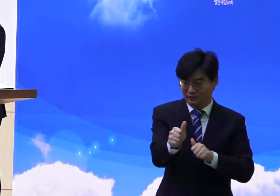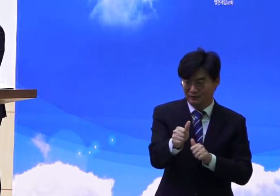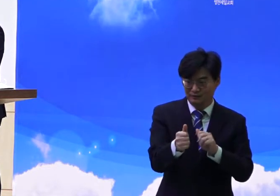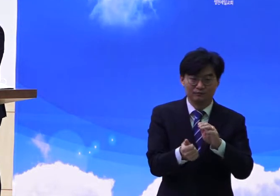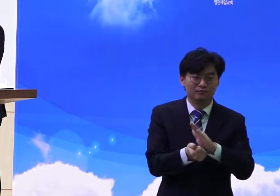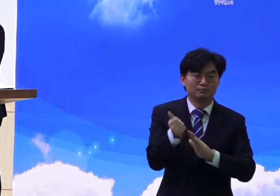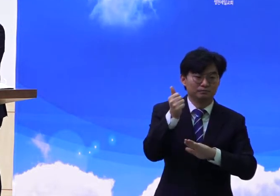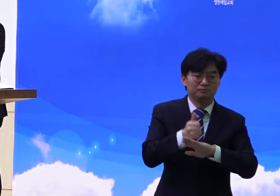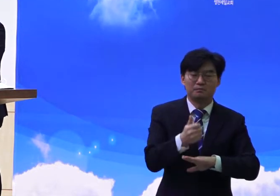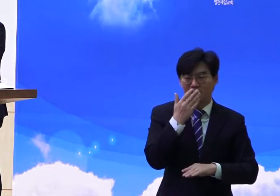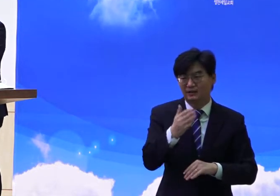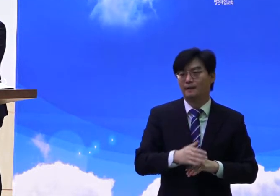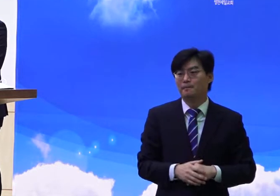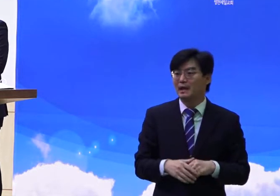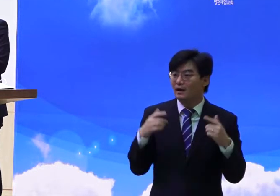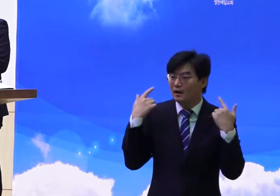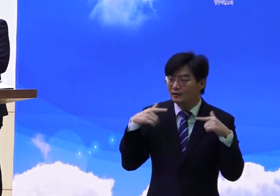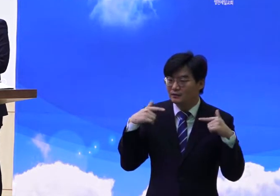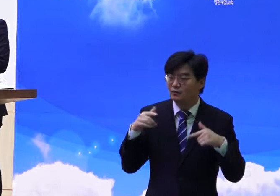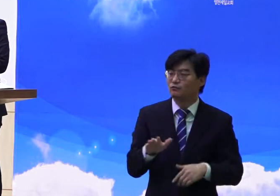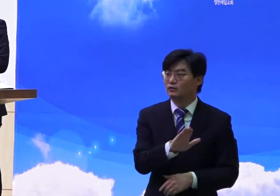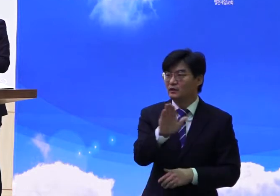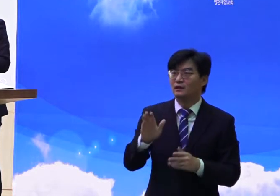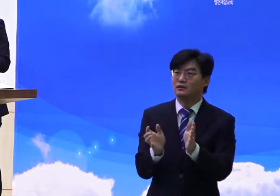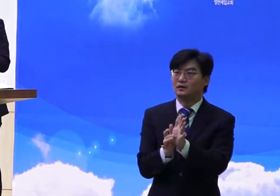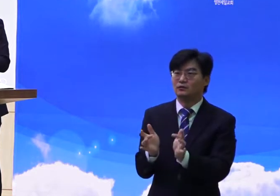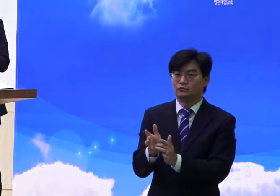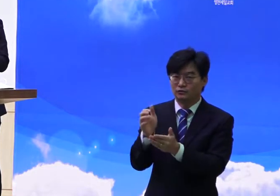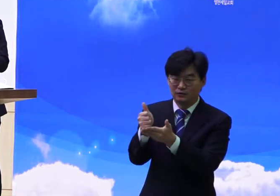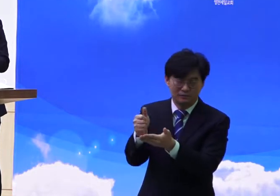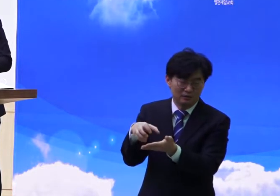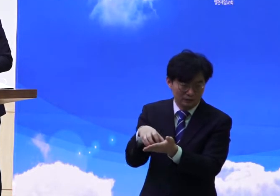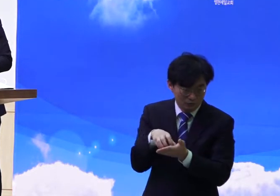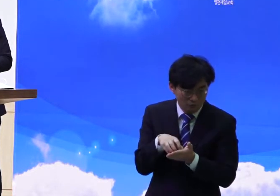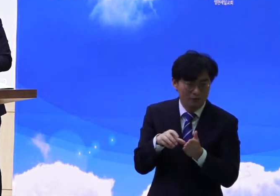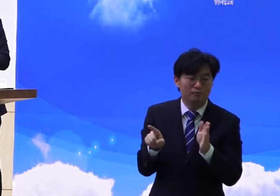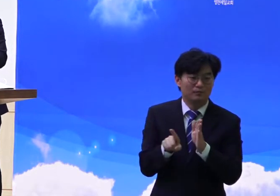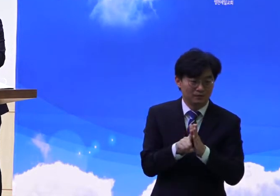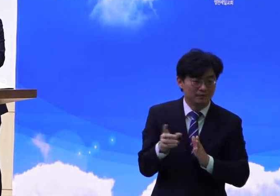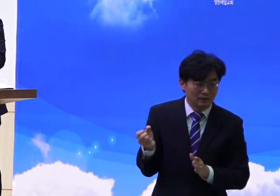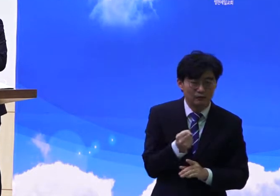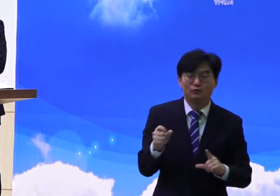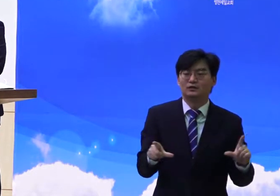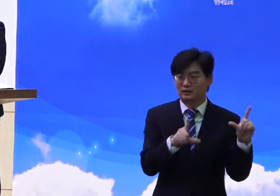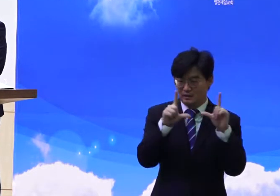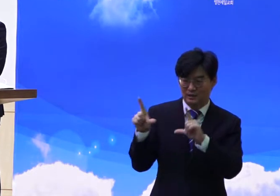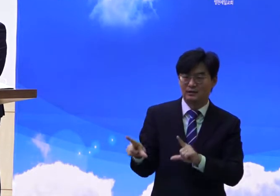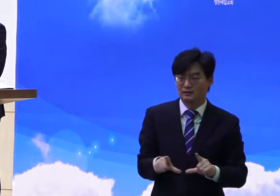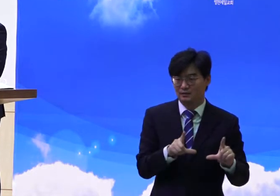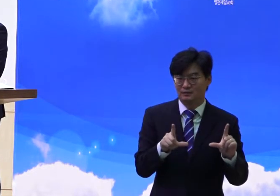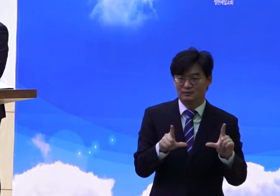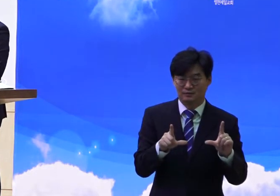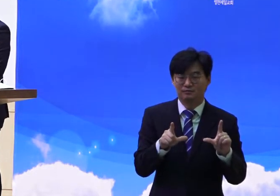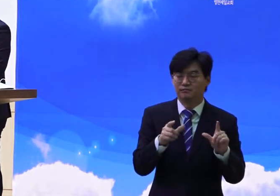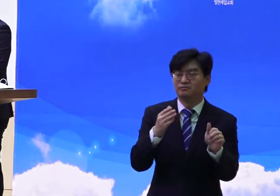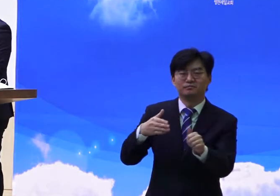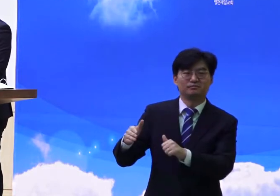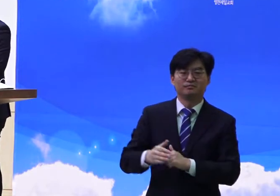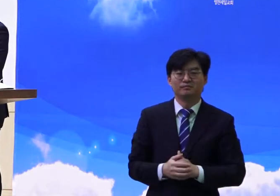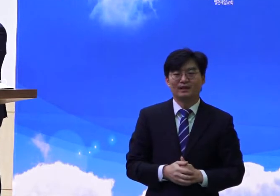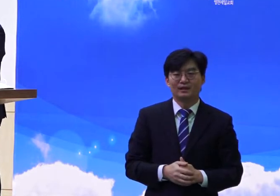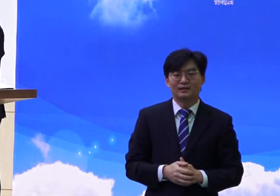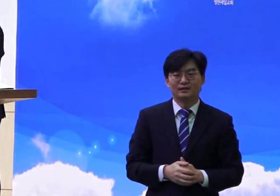그렇게 예수님을 마음에 모시고 살아가는 믿음의 사람은 어느 세대나 어느 시대에나 그 세대, 그 세류 가운데에서